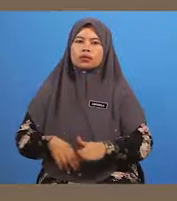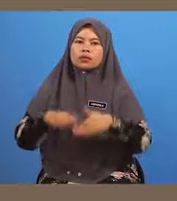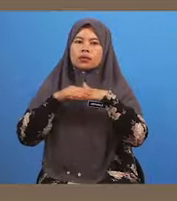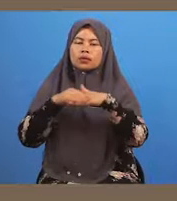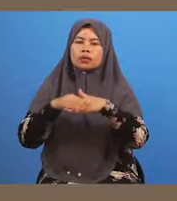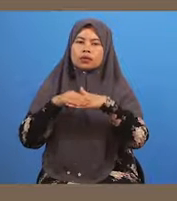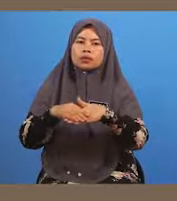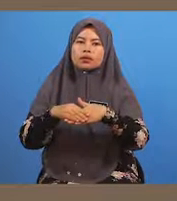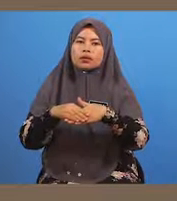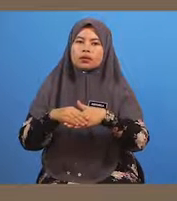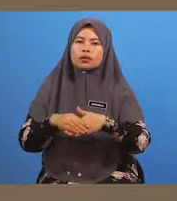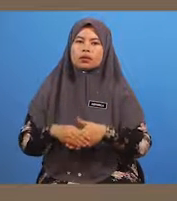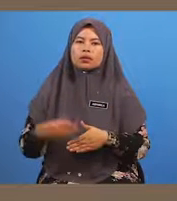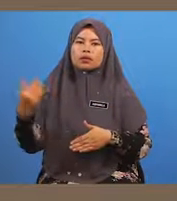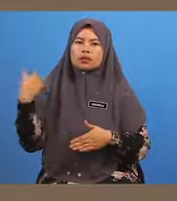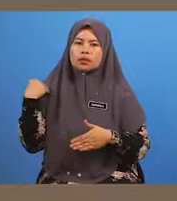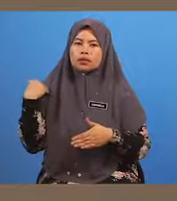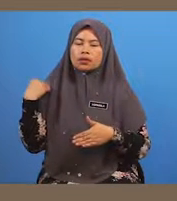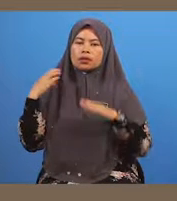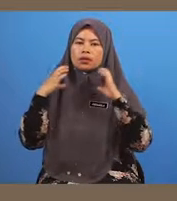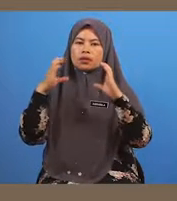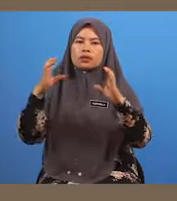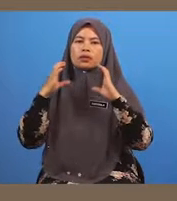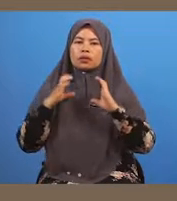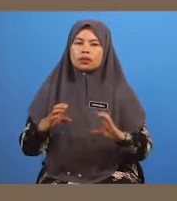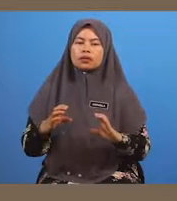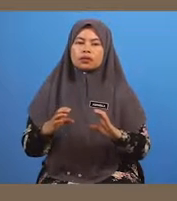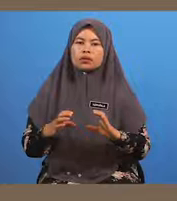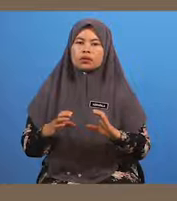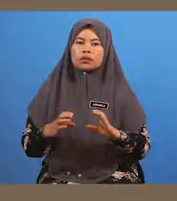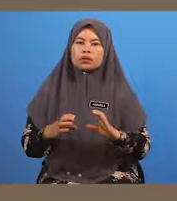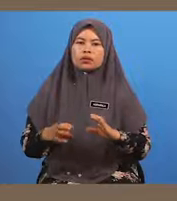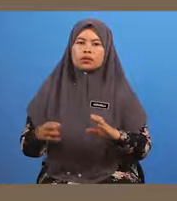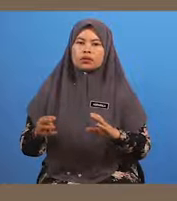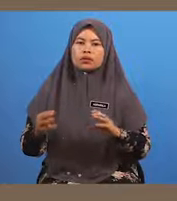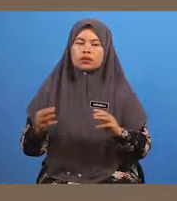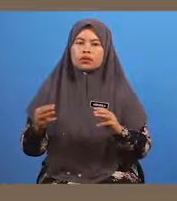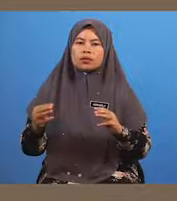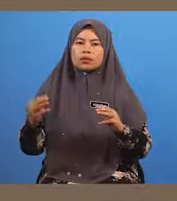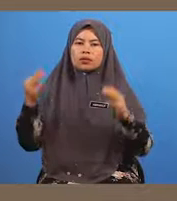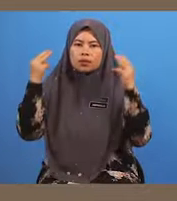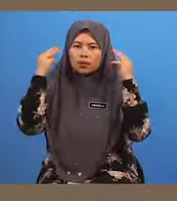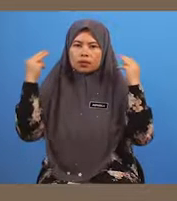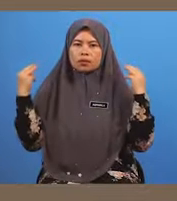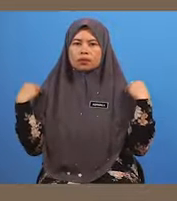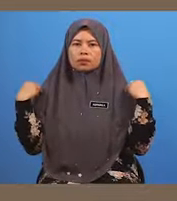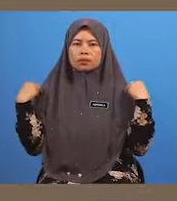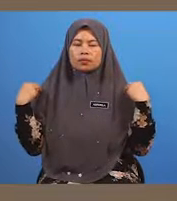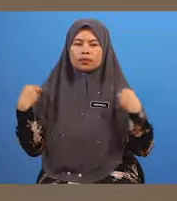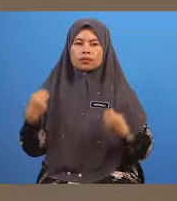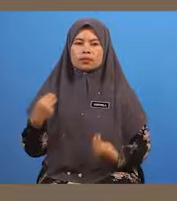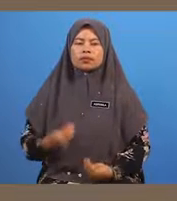satu proses yang membolehkan mahkamah memutuskan perhubungan antara seorang kanak-kanak dengan ibu